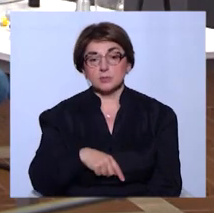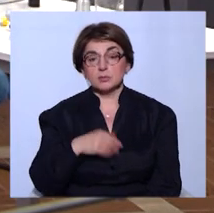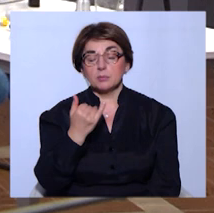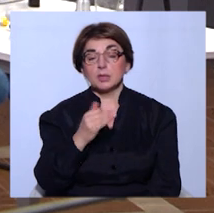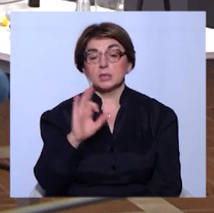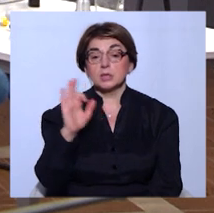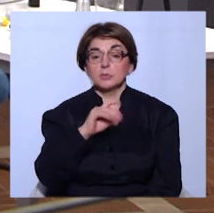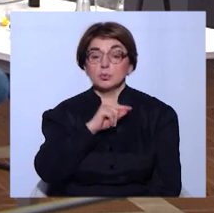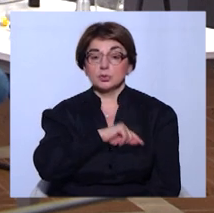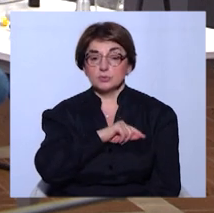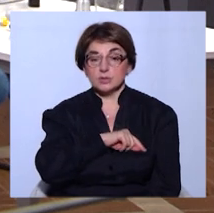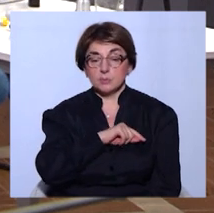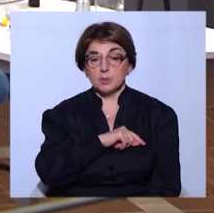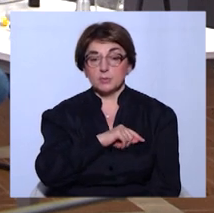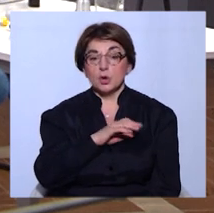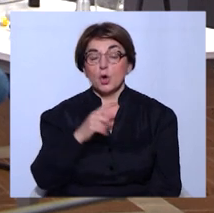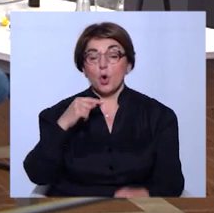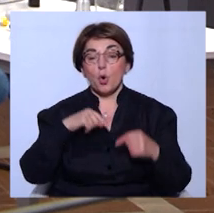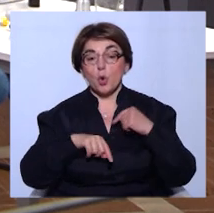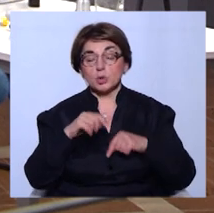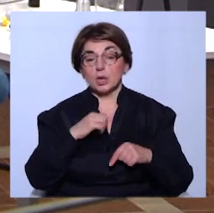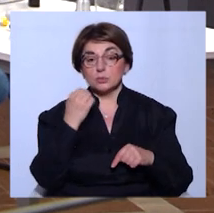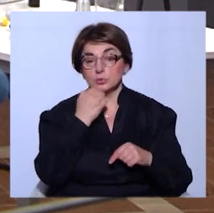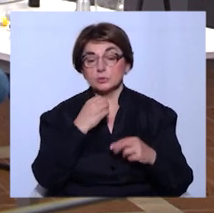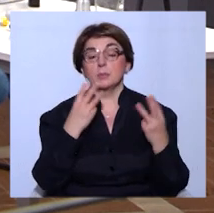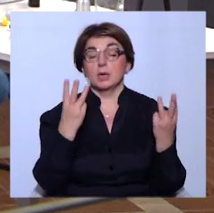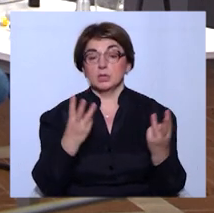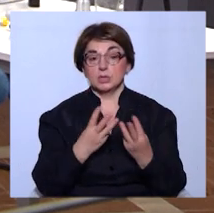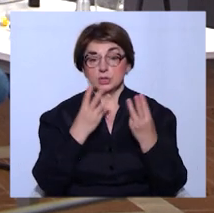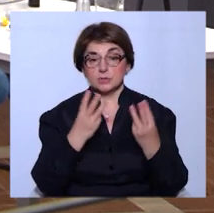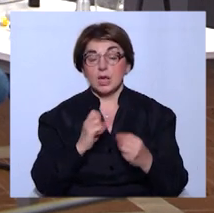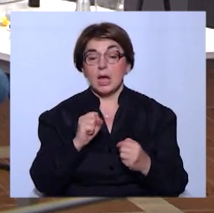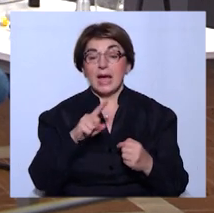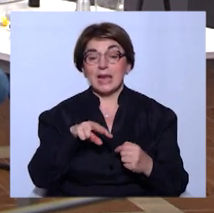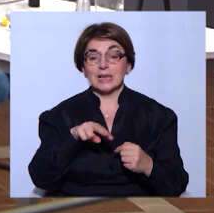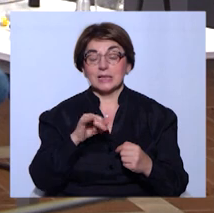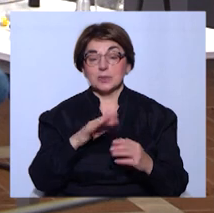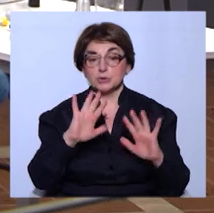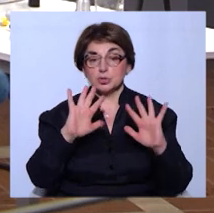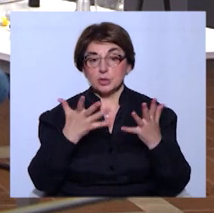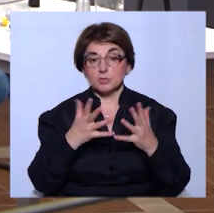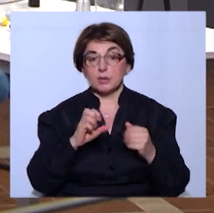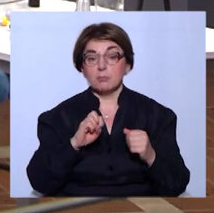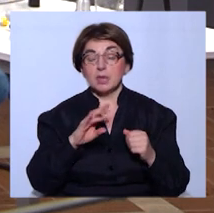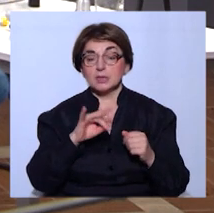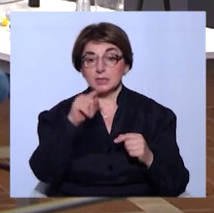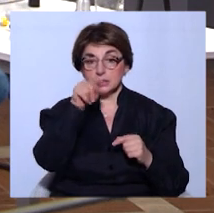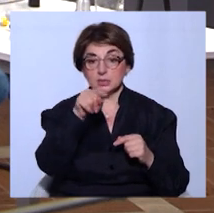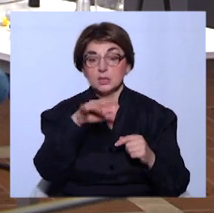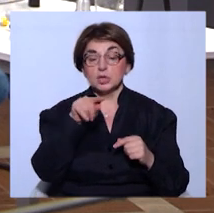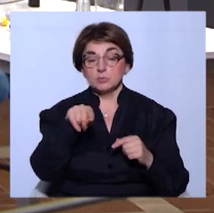ქიმიური თვისებები. ორგანული ნივთიერებები იწვის და ალკანების შემთხვევაში მეთანზე მინდა